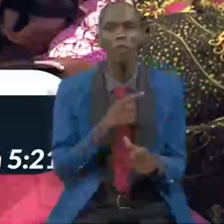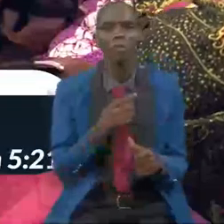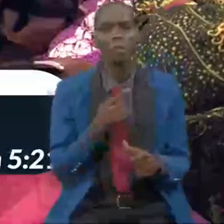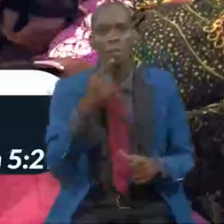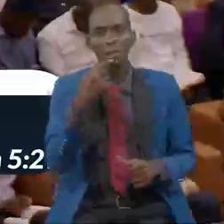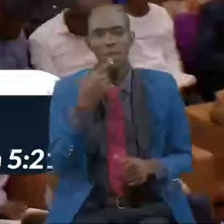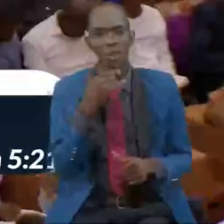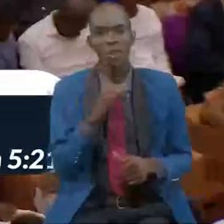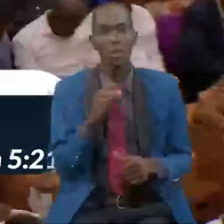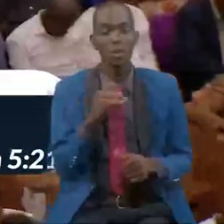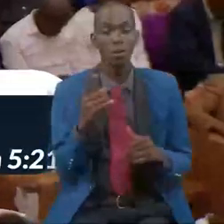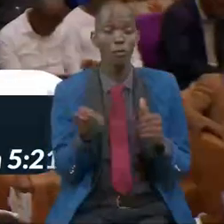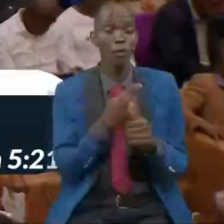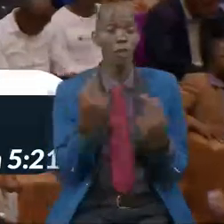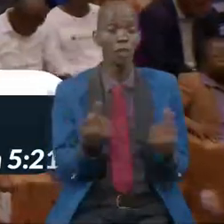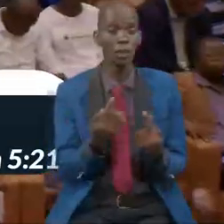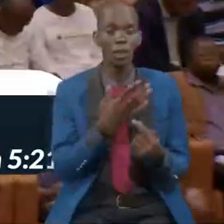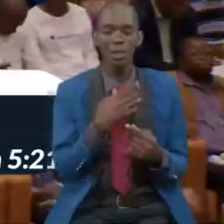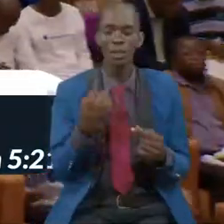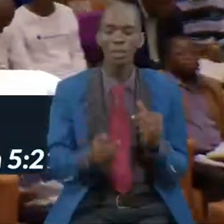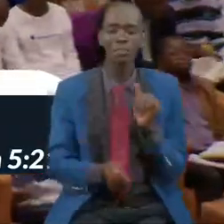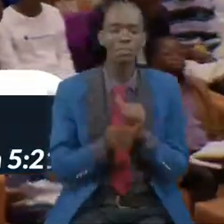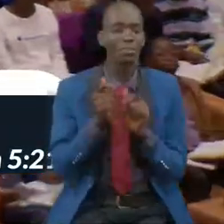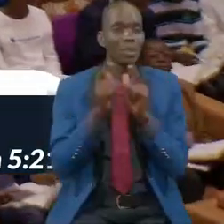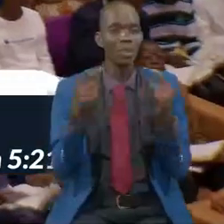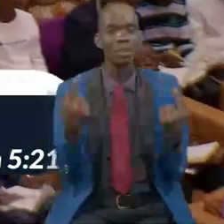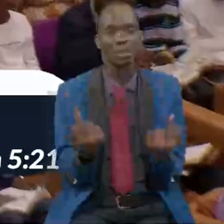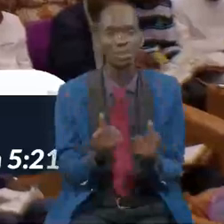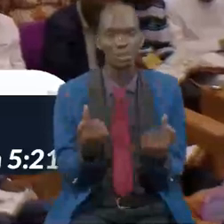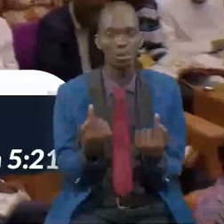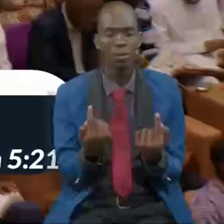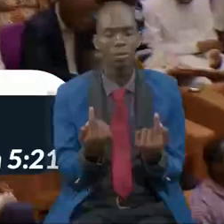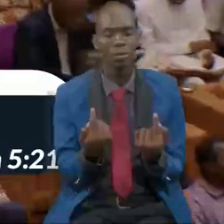Quel est le premier péché et le plus grand péché?